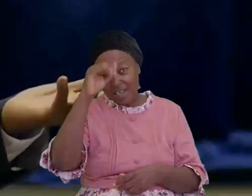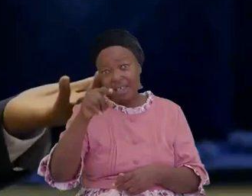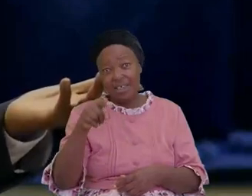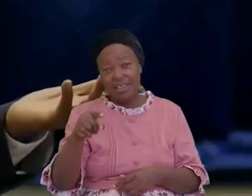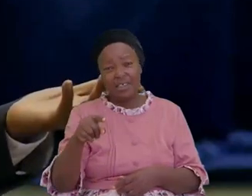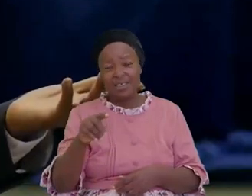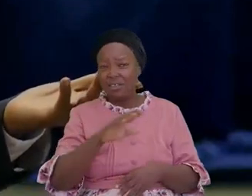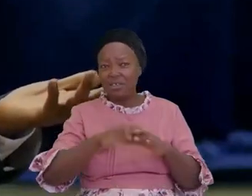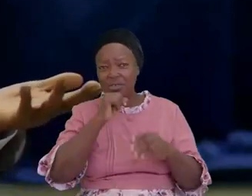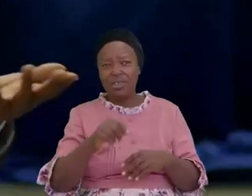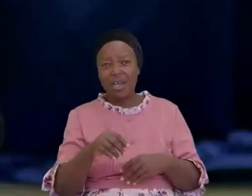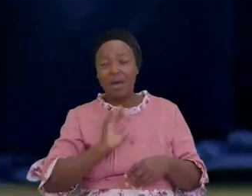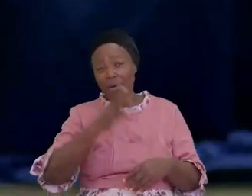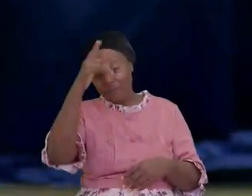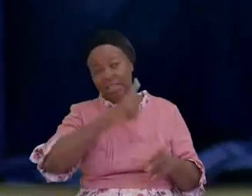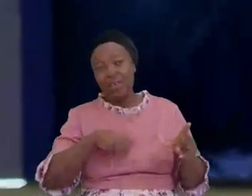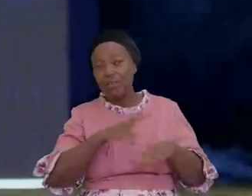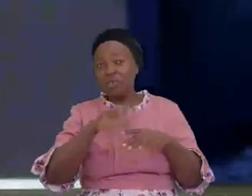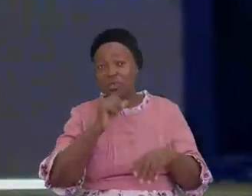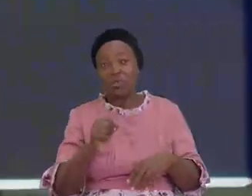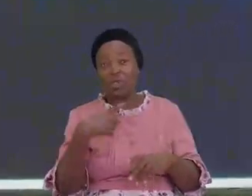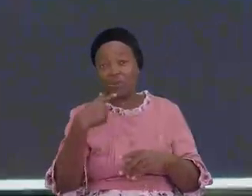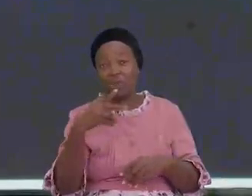Je ne parlais pas leur langue.